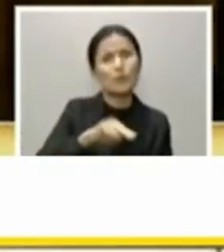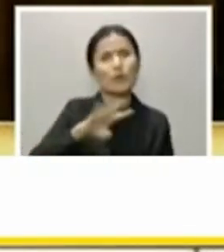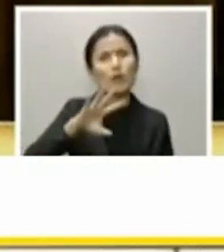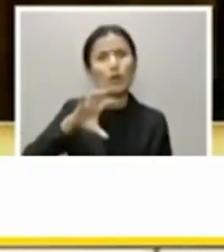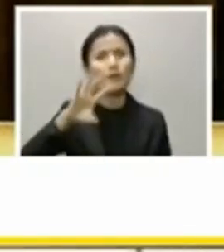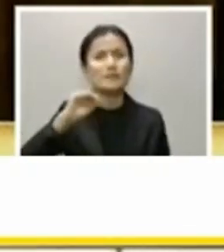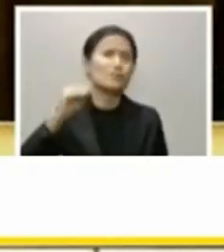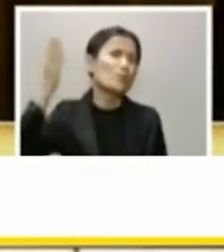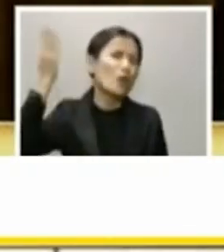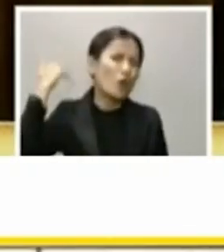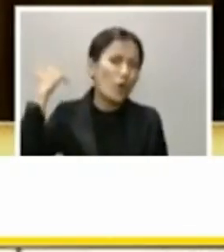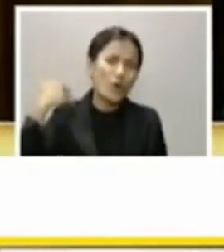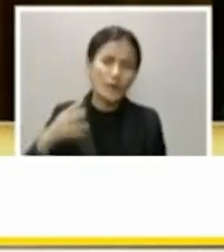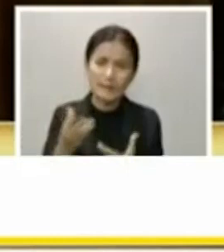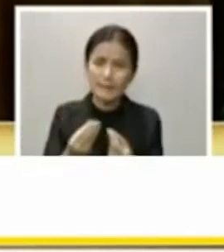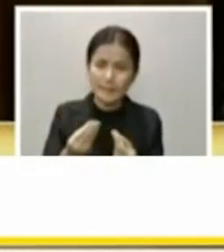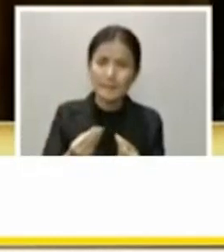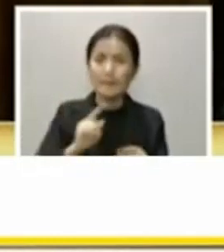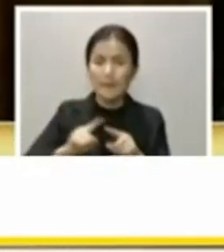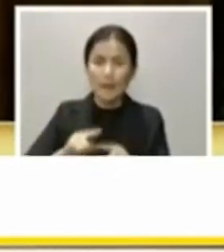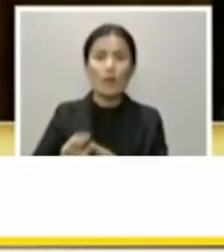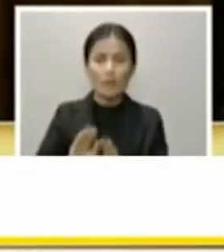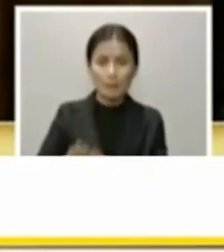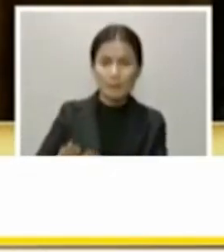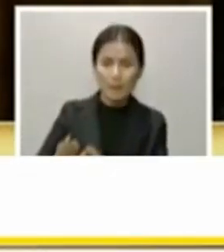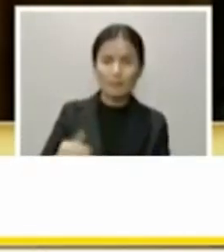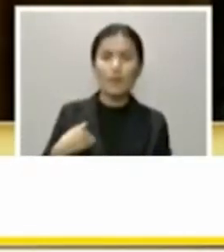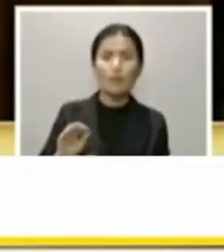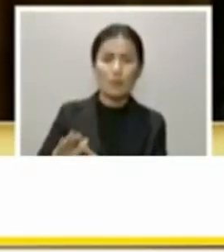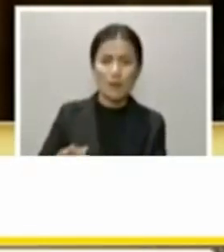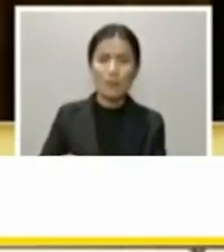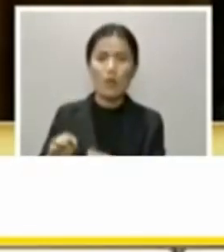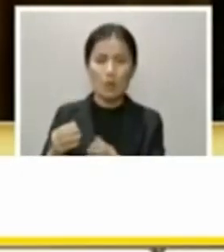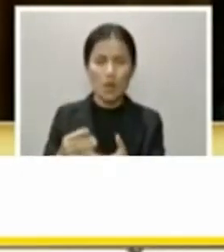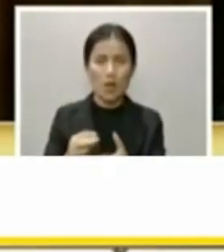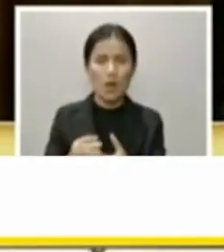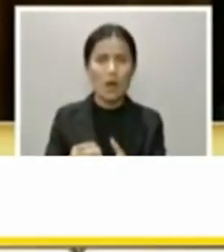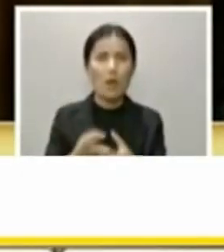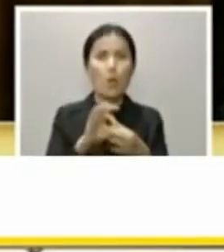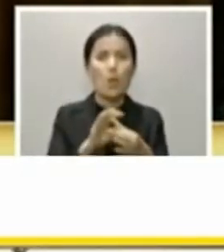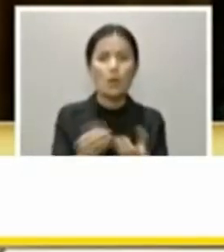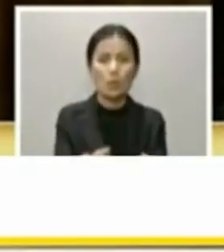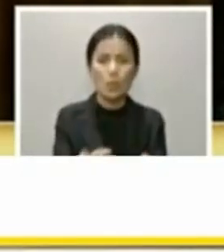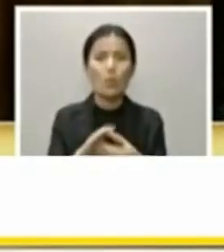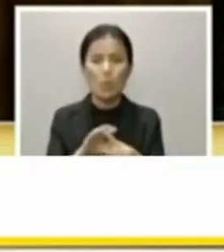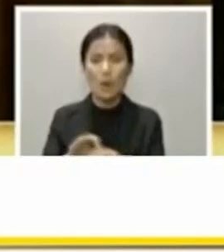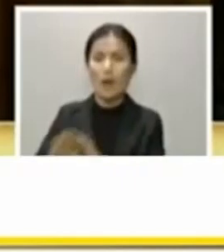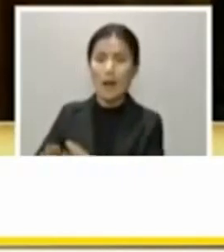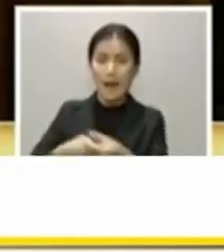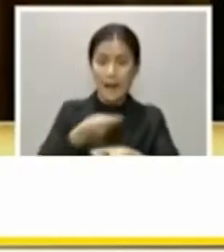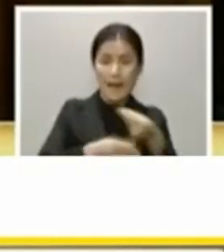ก็ช่วงนั้นที่ดินบูมก็ไม่ยอมขายก็เก็บไว้เป็นห่วงลูกหลานก็ยังไม่ขายตอนนั้นคราวนี้พอถึ